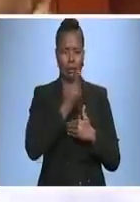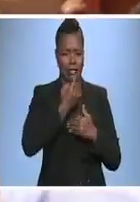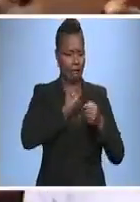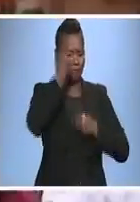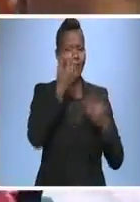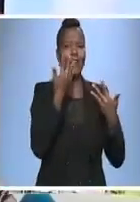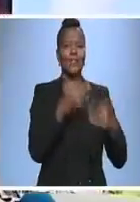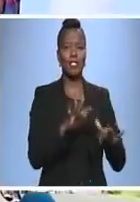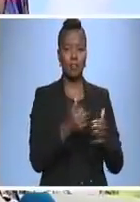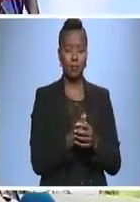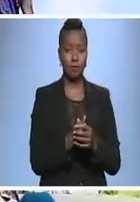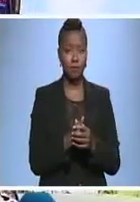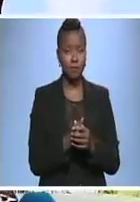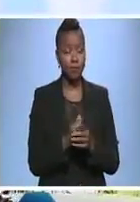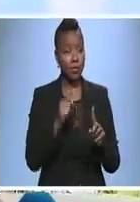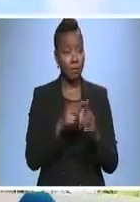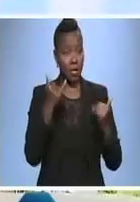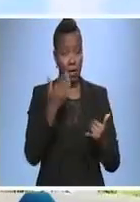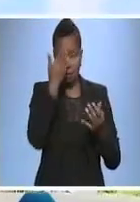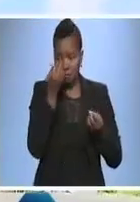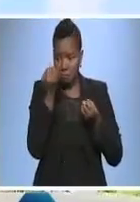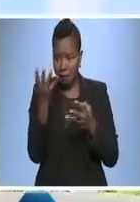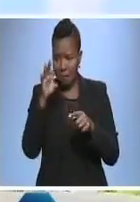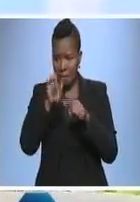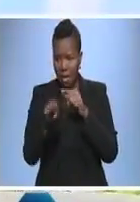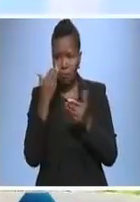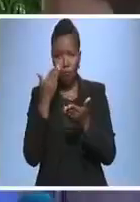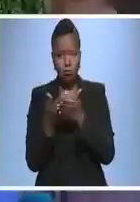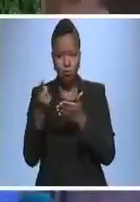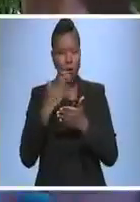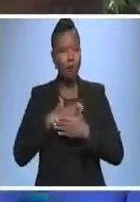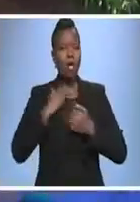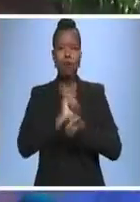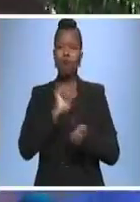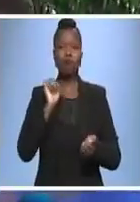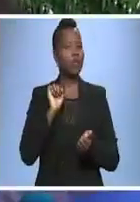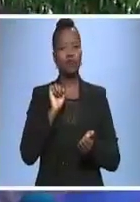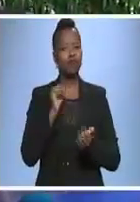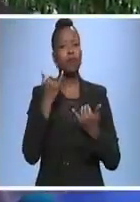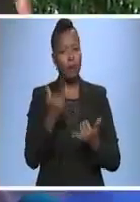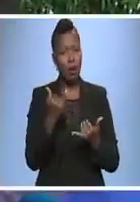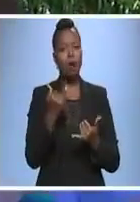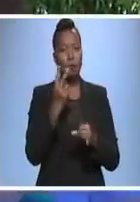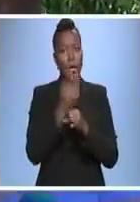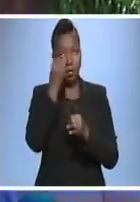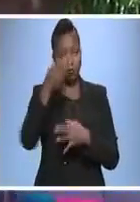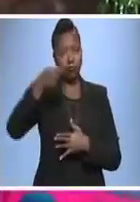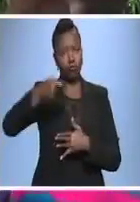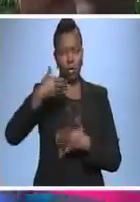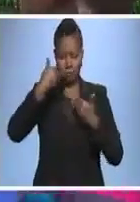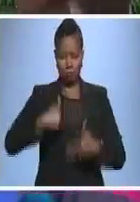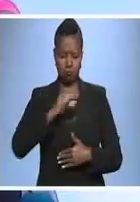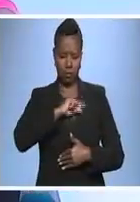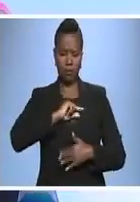naye. Kodwa lolu lwazi alimenzi abe ngokhululekile uChiya, kodwa lumnika ithuba lokuthi aphinde atshele umahluleli ukuthi